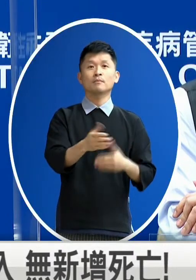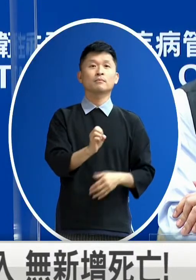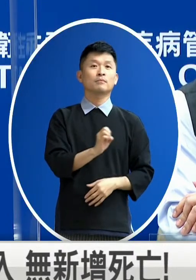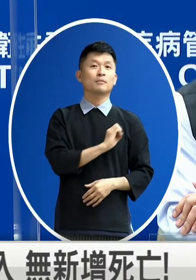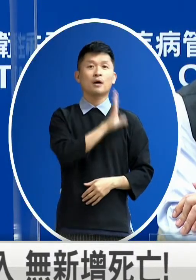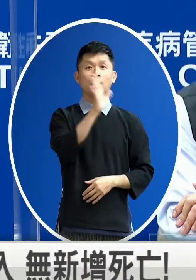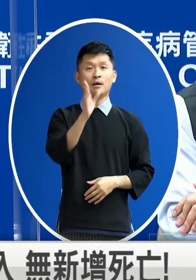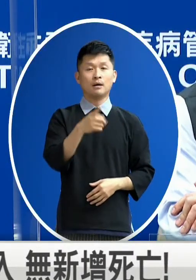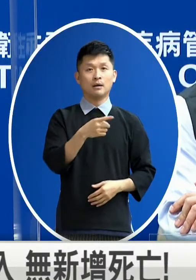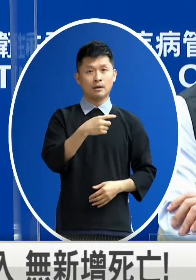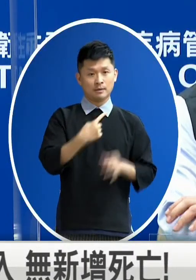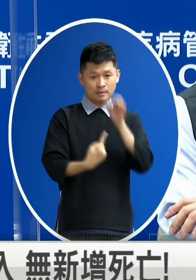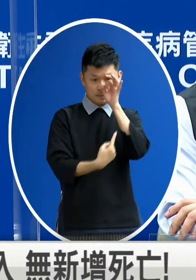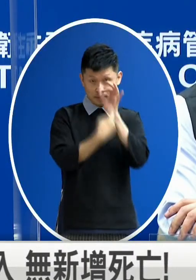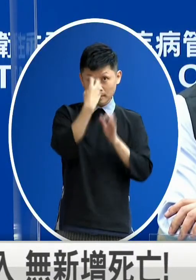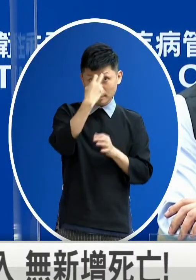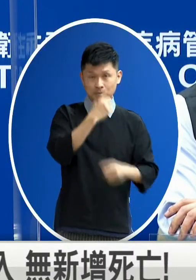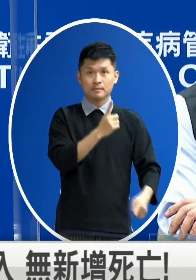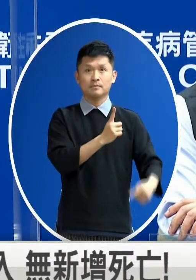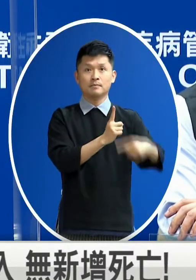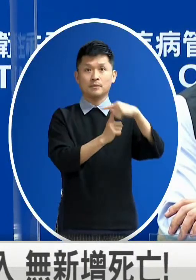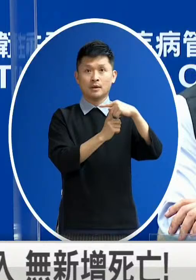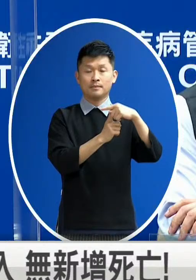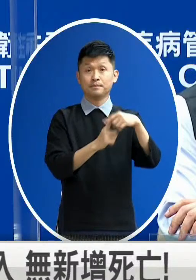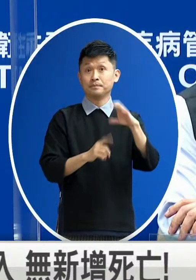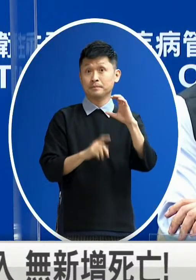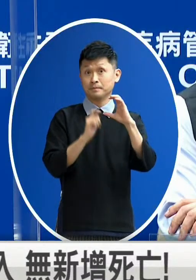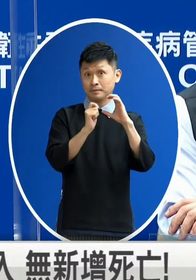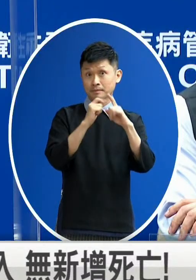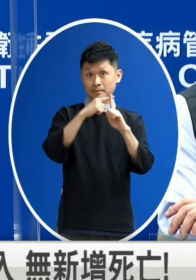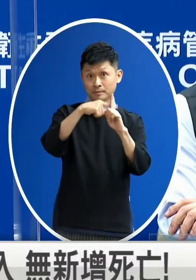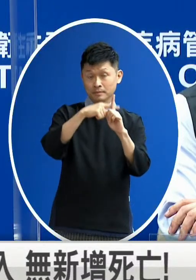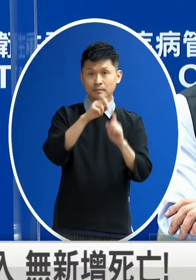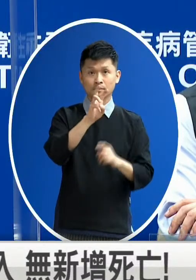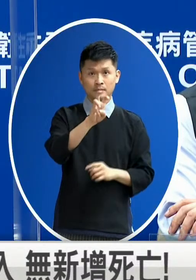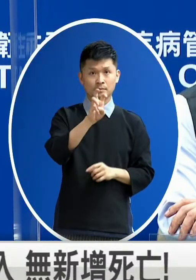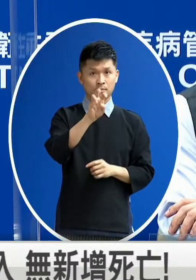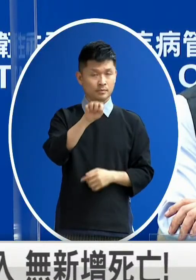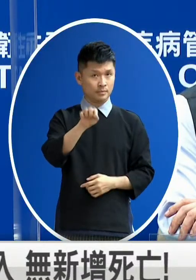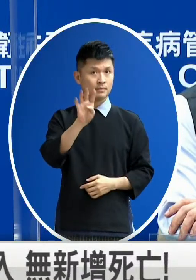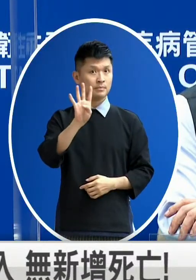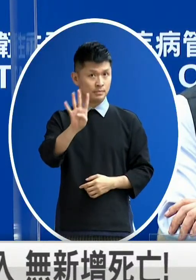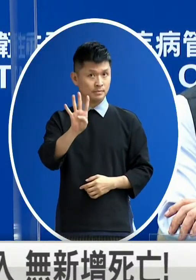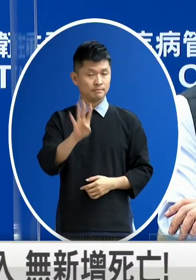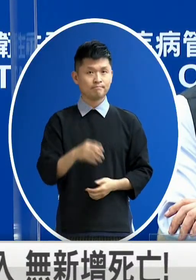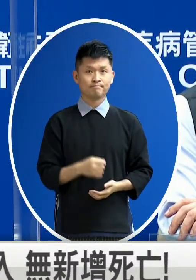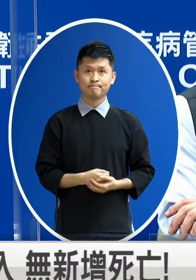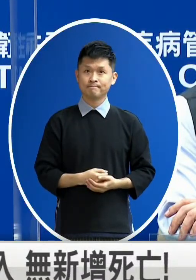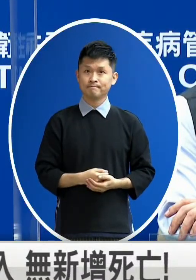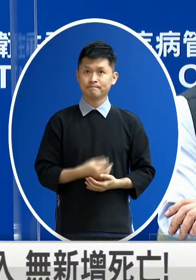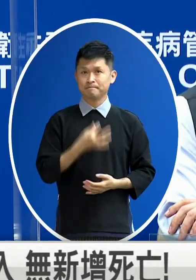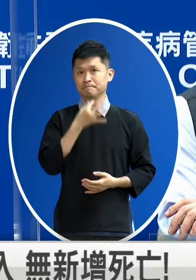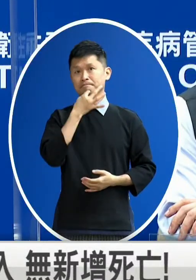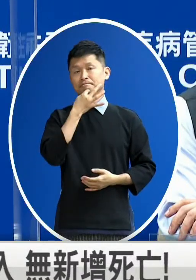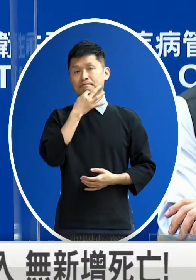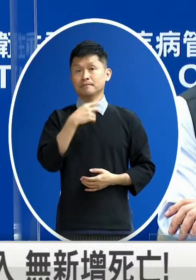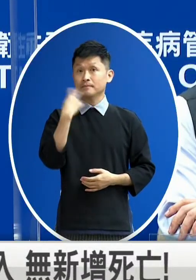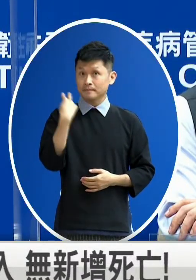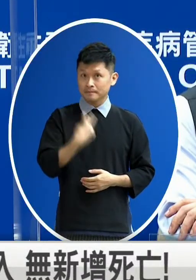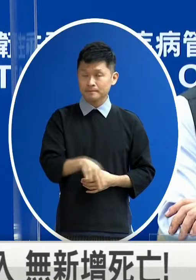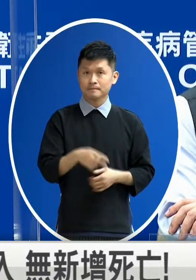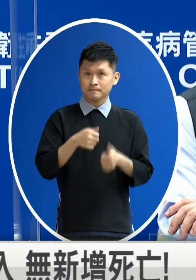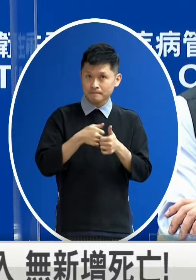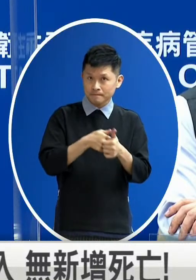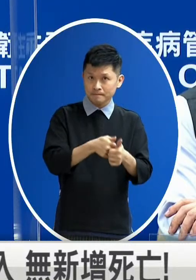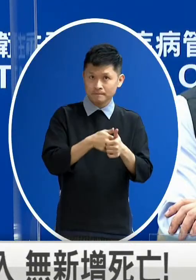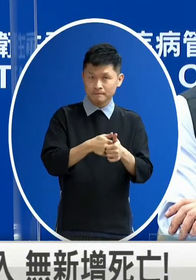然后就裁检，那是阳性，我 CT 值是 30.4， 那我们还要进行后续当然还